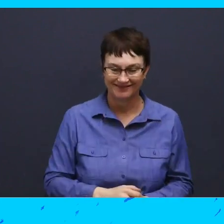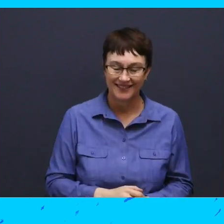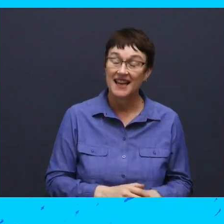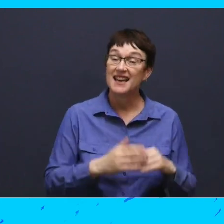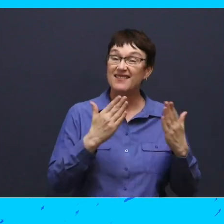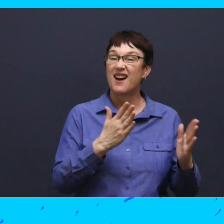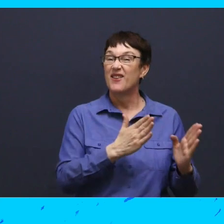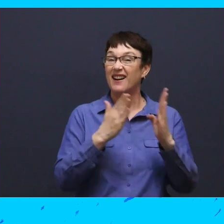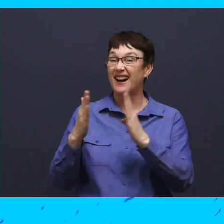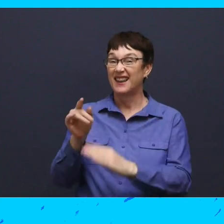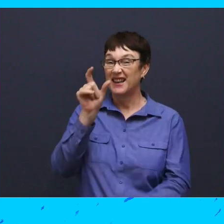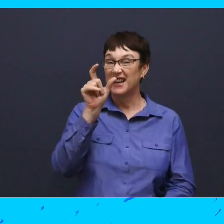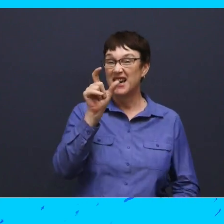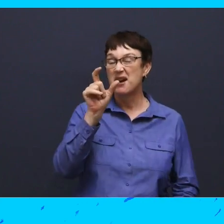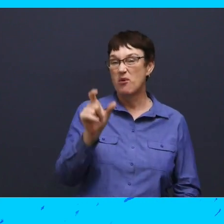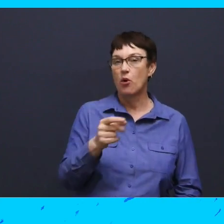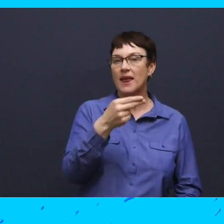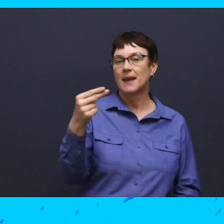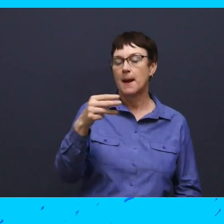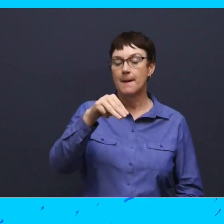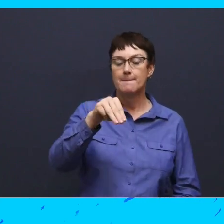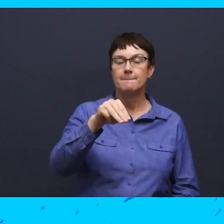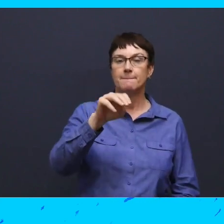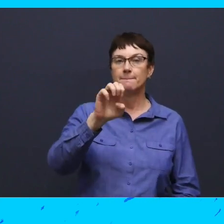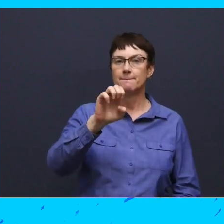le dialogue avec les